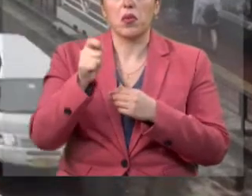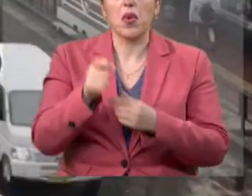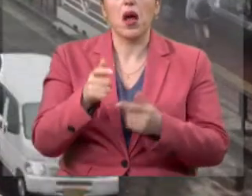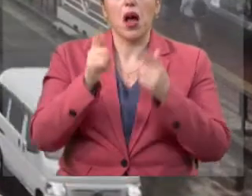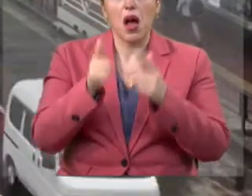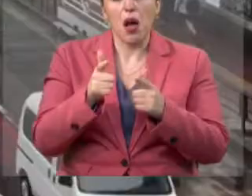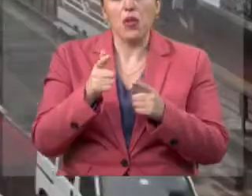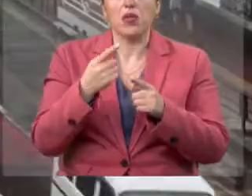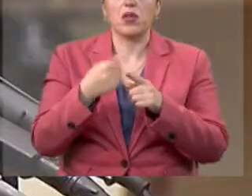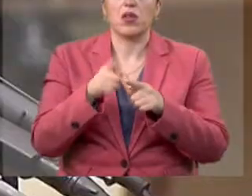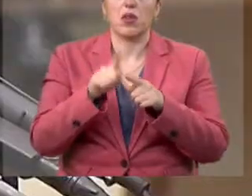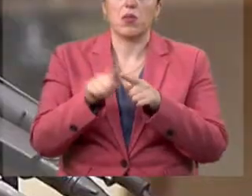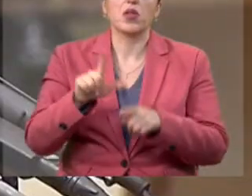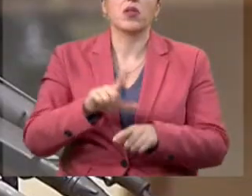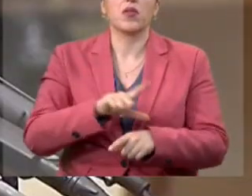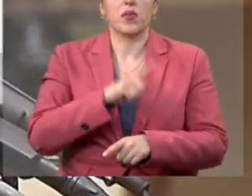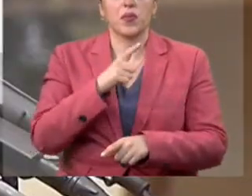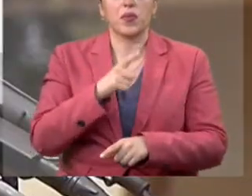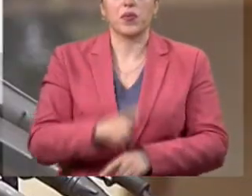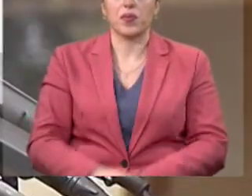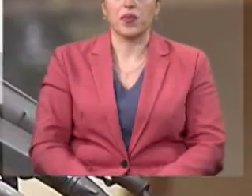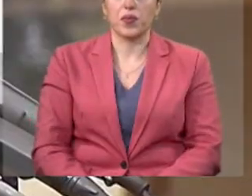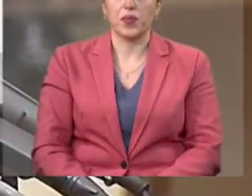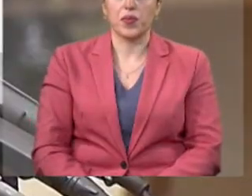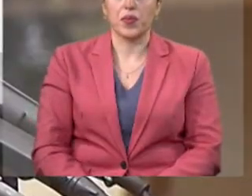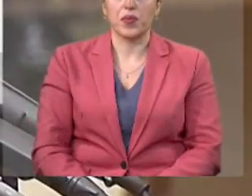սահմանած պատժամիջոցներին։